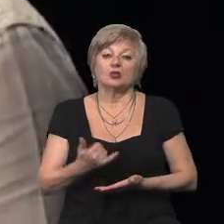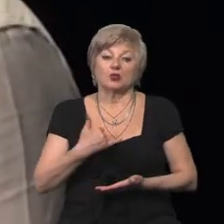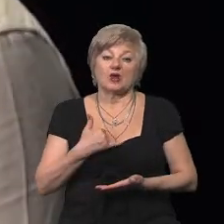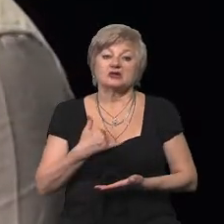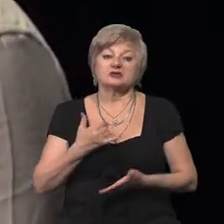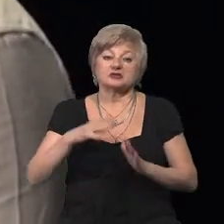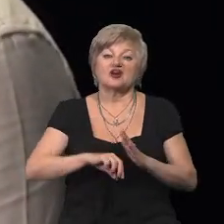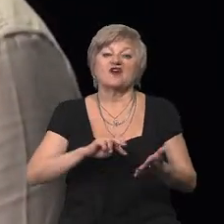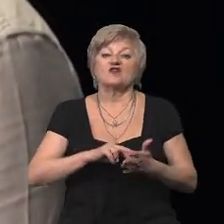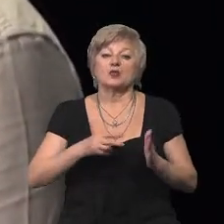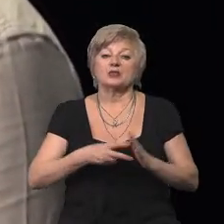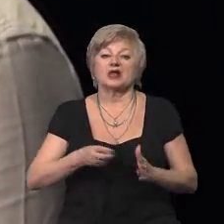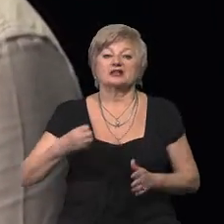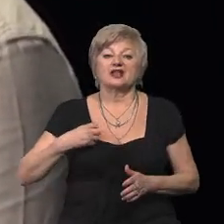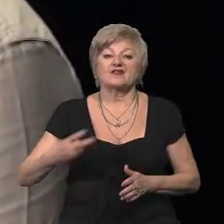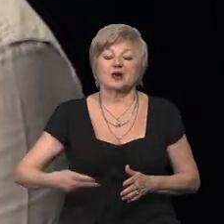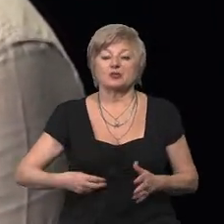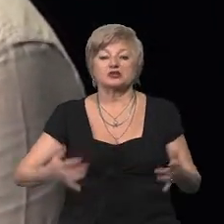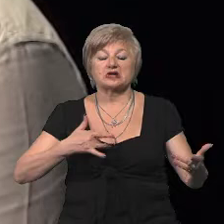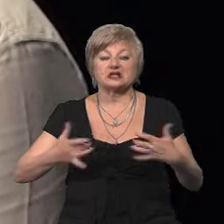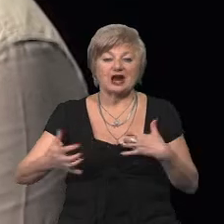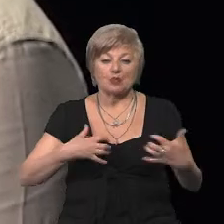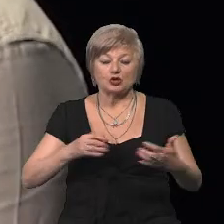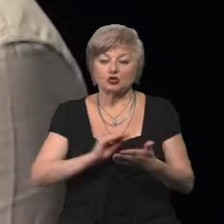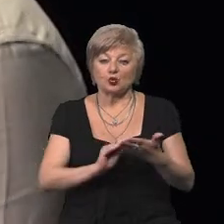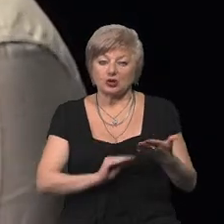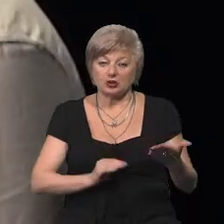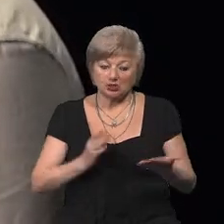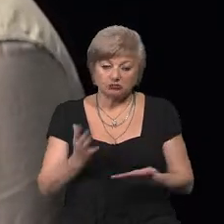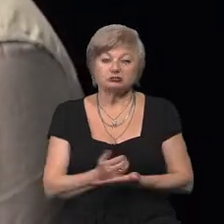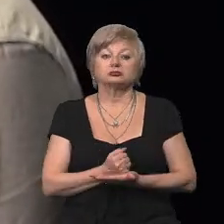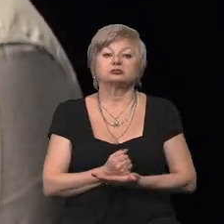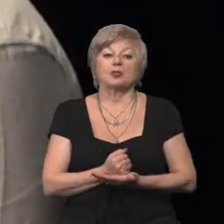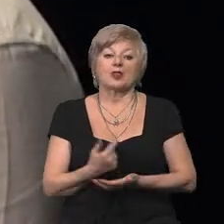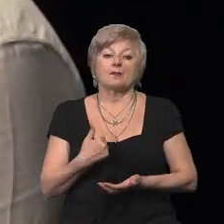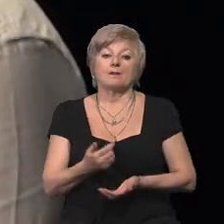и есть и французская драматургия, и хотим